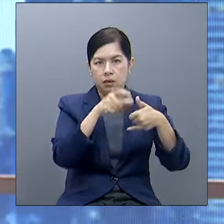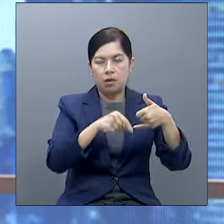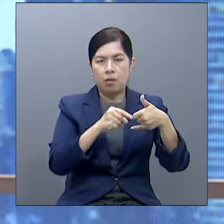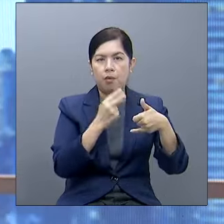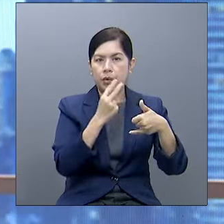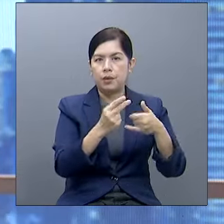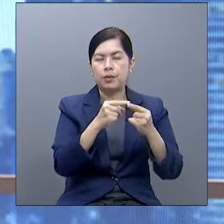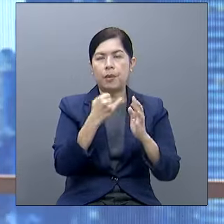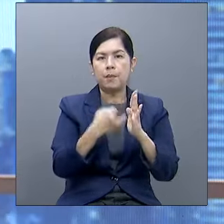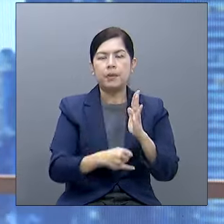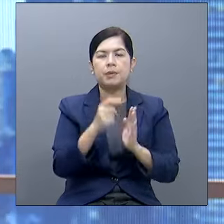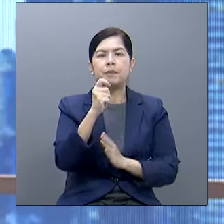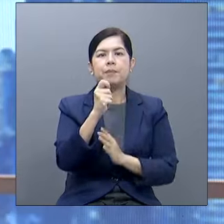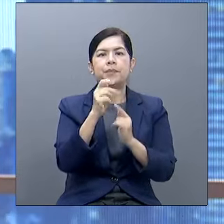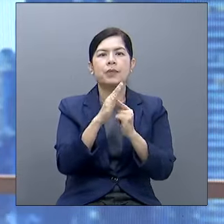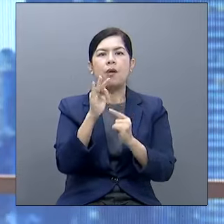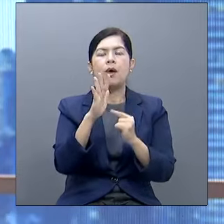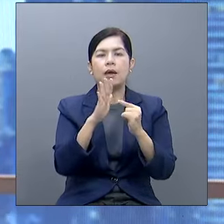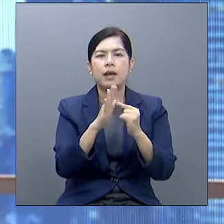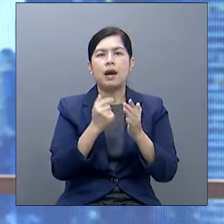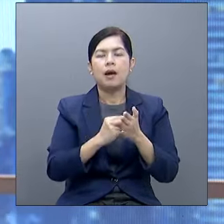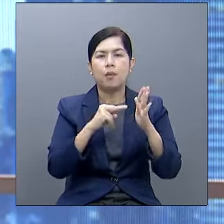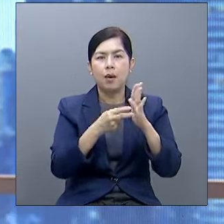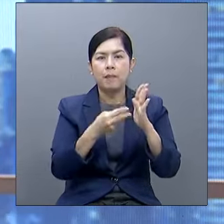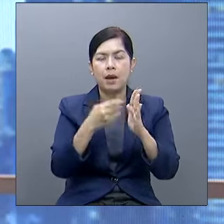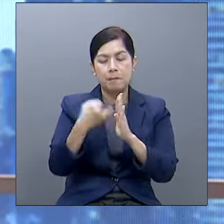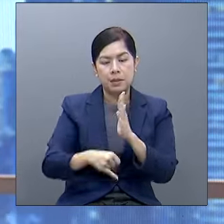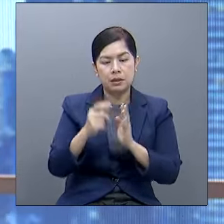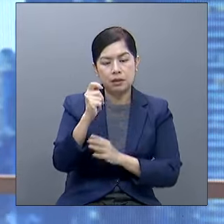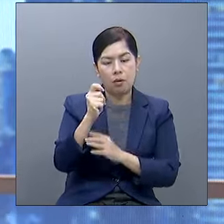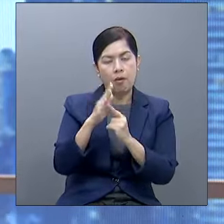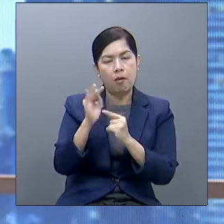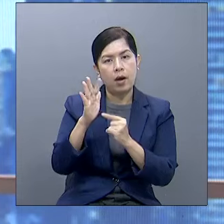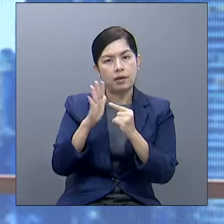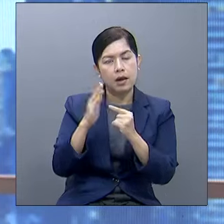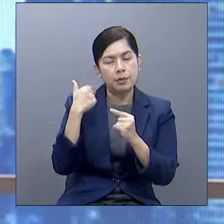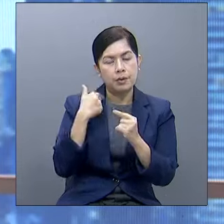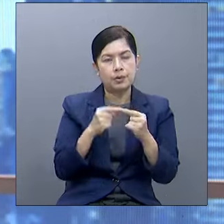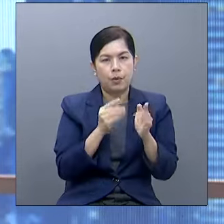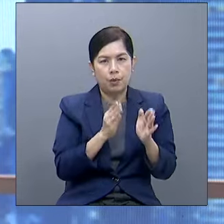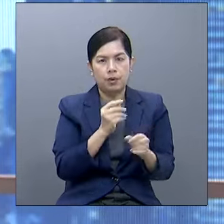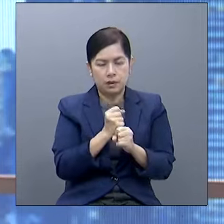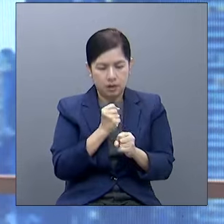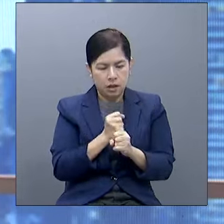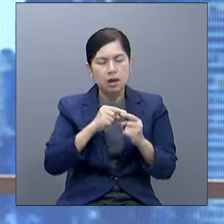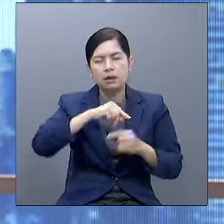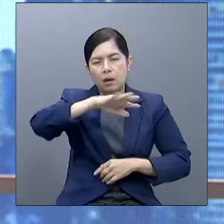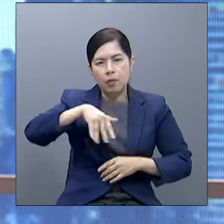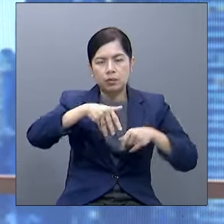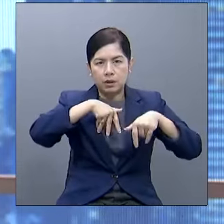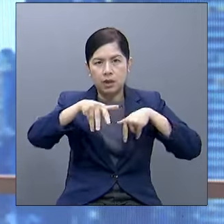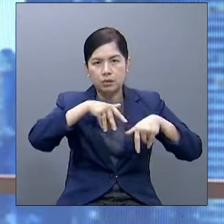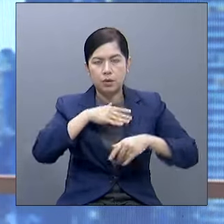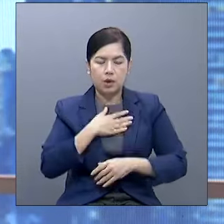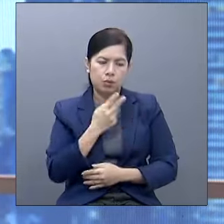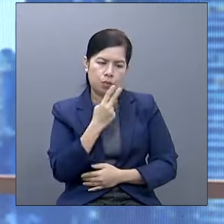ความผิดอาญาแผ่นดินการที่ความเป็นความผิดอาญาแผ่นดินคือเขาอยากให้ หน้าที่ของทุกคน หน้าที่ของพลเมืองที่เราต้องช่วยกันพี่แต่โอเคแหละจะต้องตรวจสอบก่อนเอ้ย